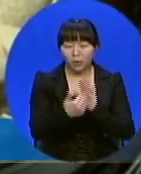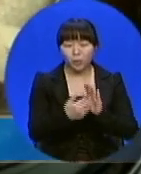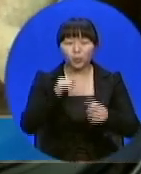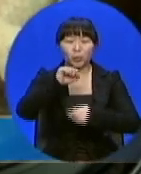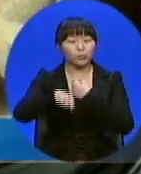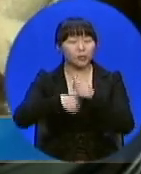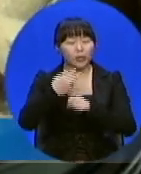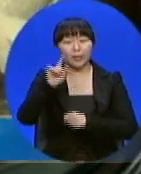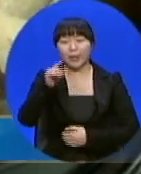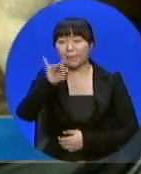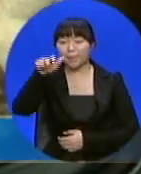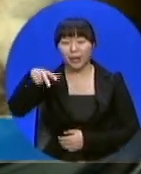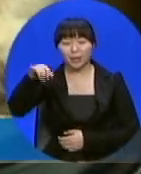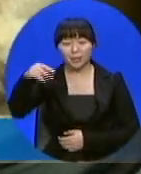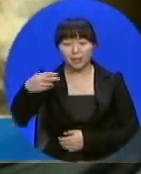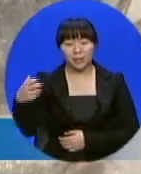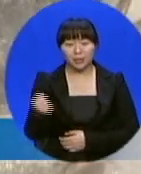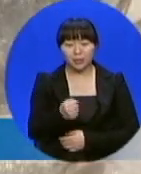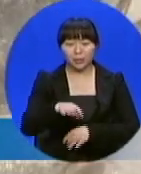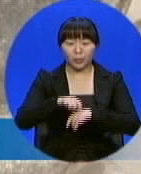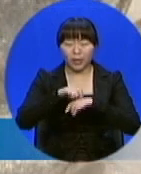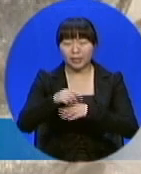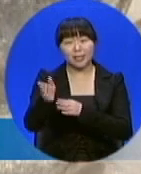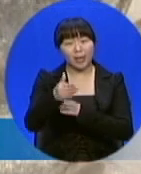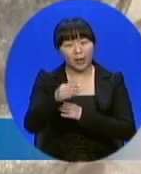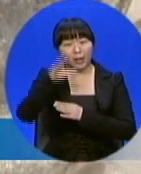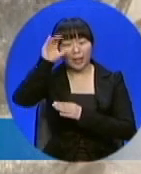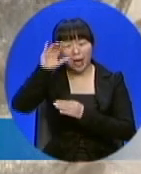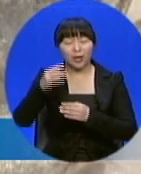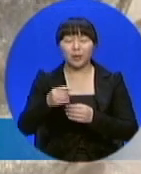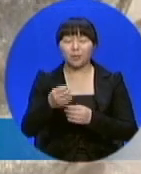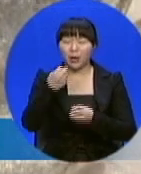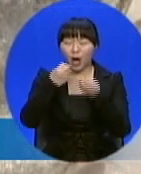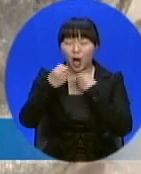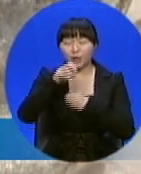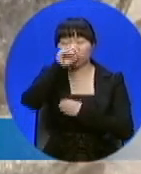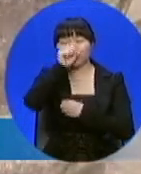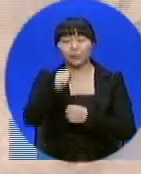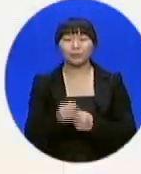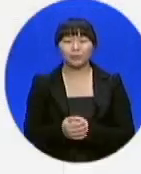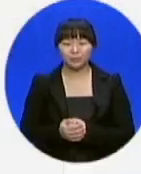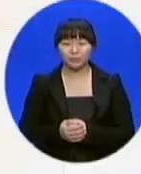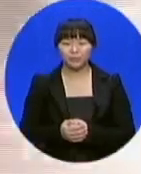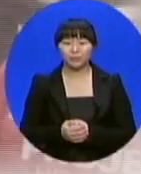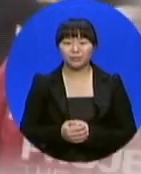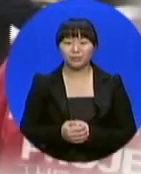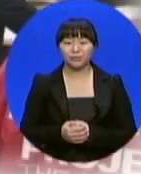동물성 단백질을 가진 살코기나 생선, 달걀의 섭취를 늘리는 것이 좋습니다.